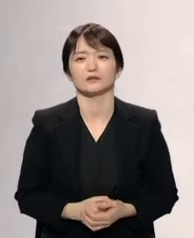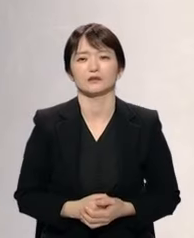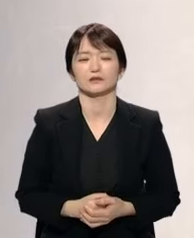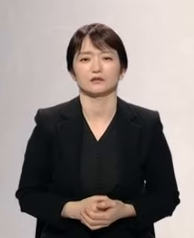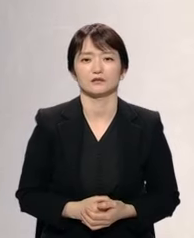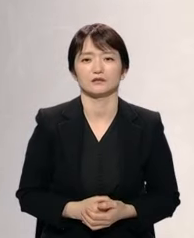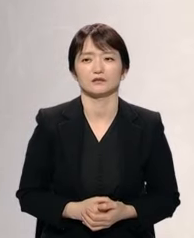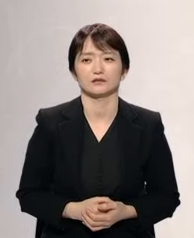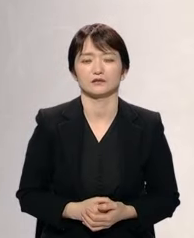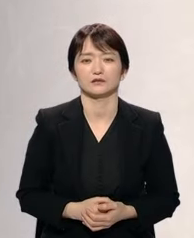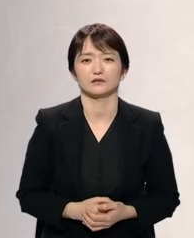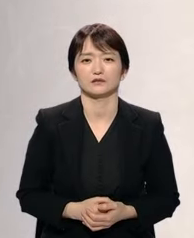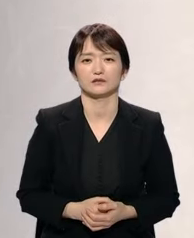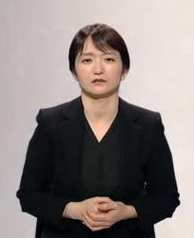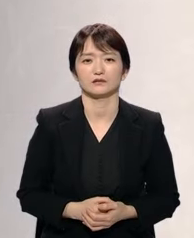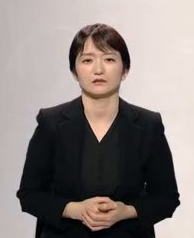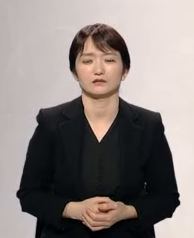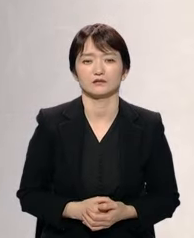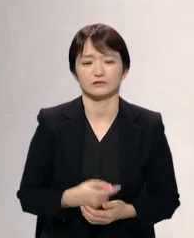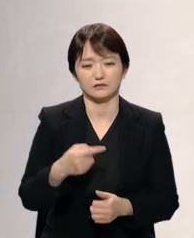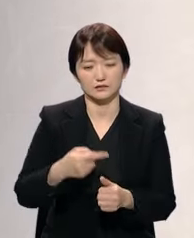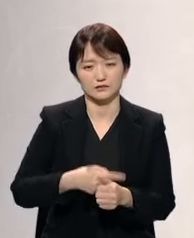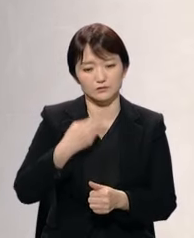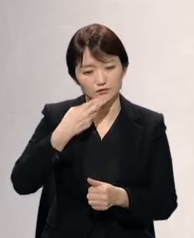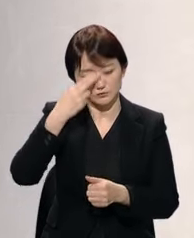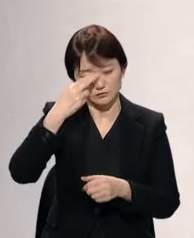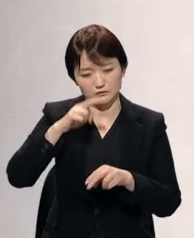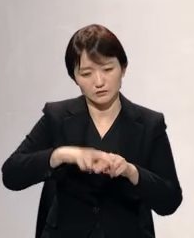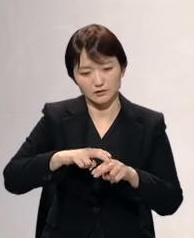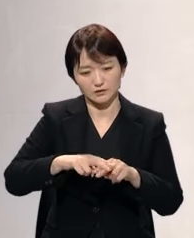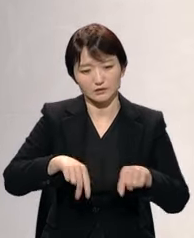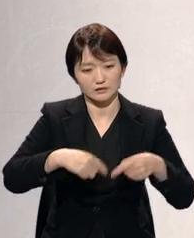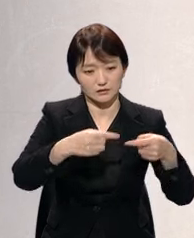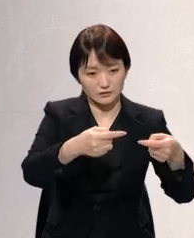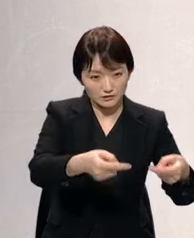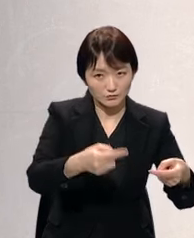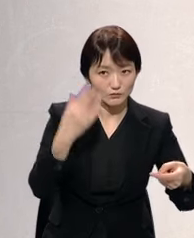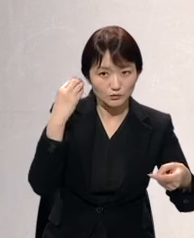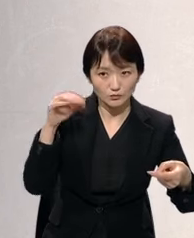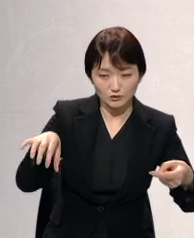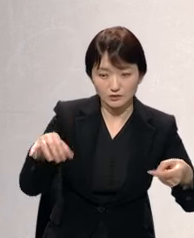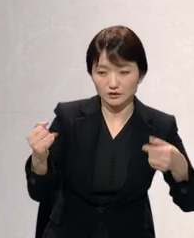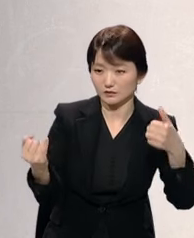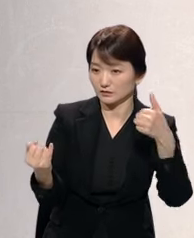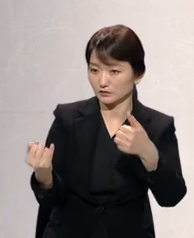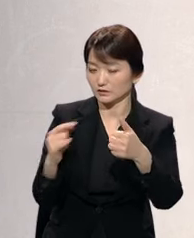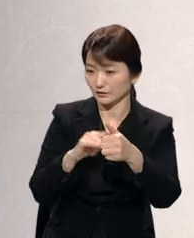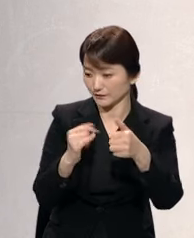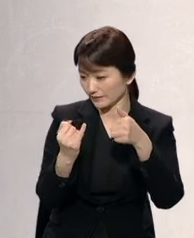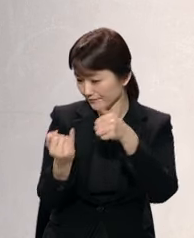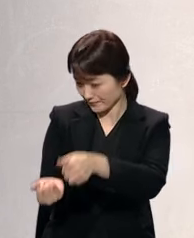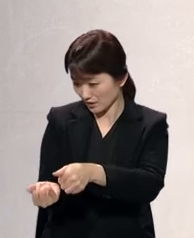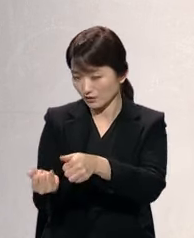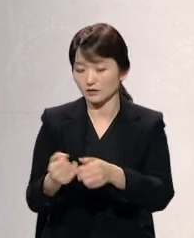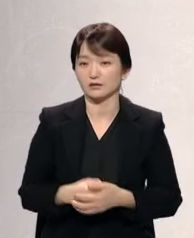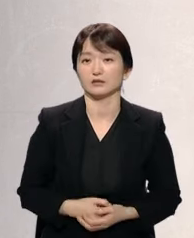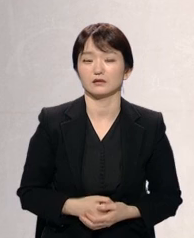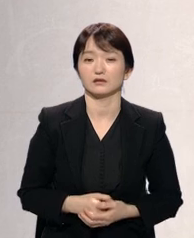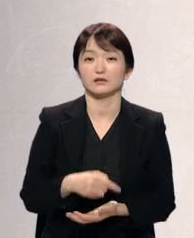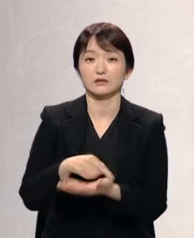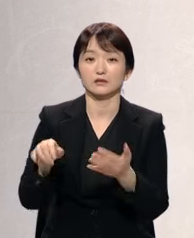이 남성, 이 피해자한테 모텔에서 준강간 당했다라고 주장도 했고요. 이 피의자, 이 교사